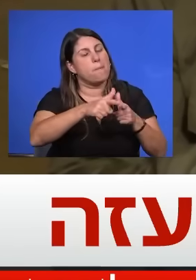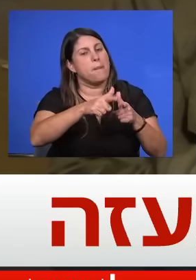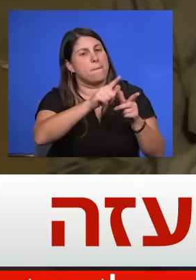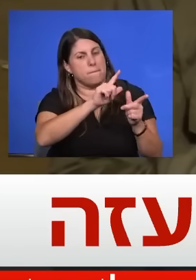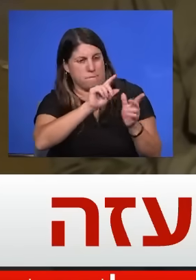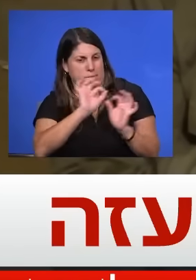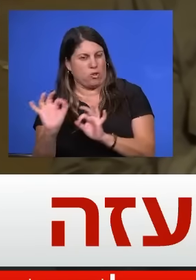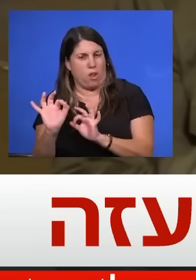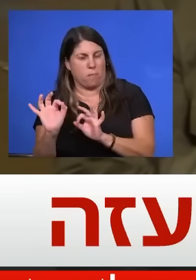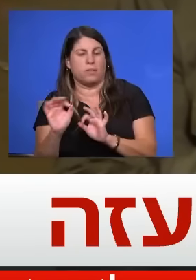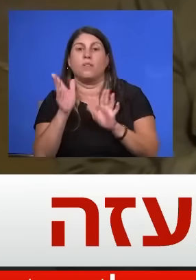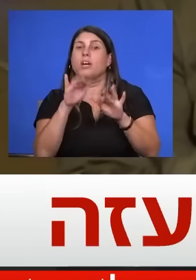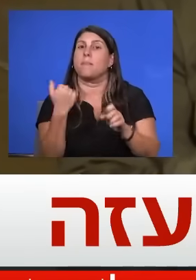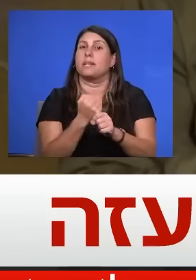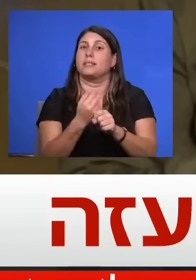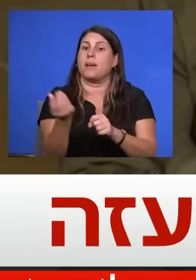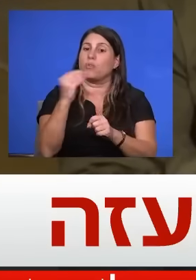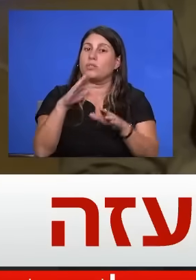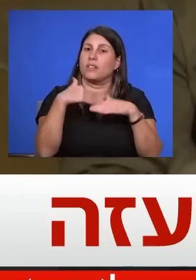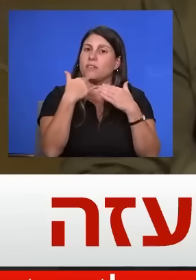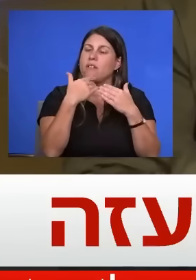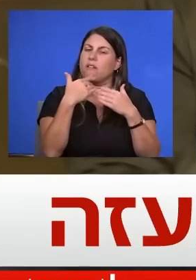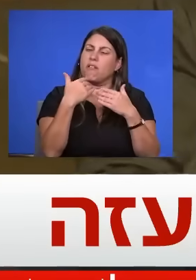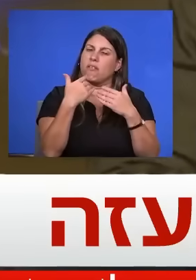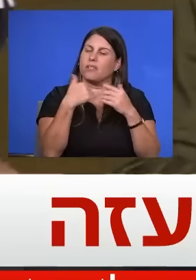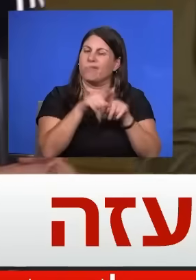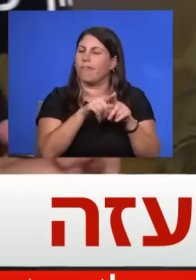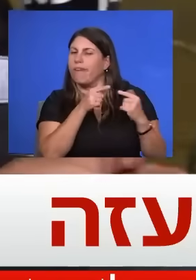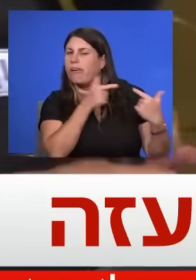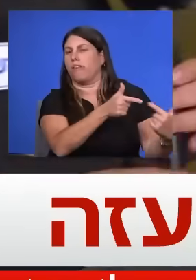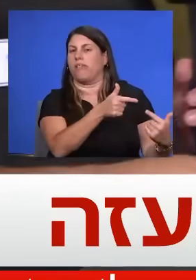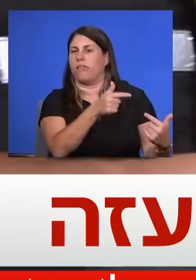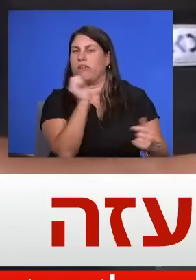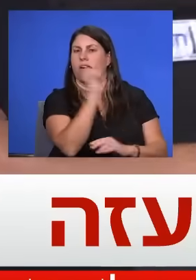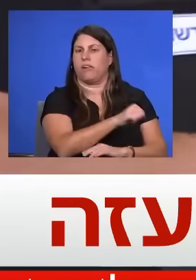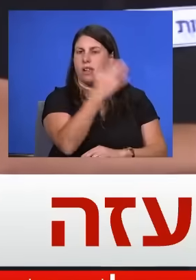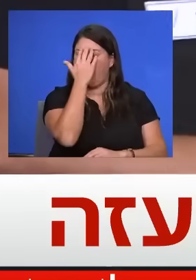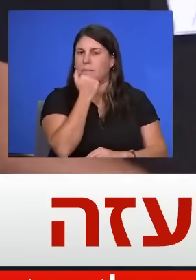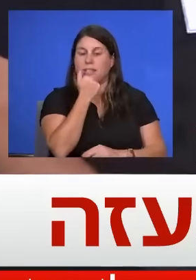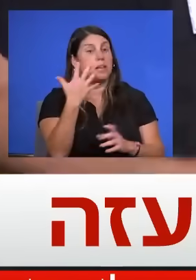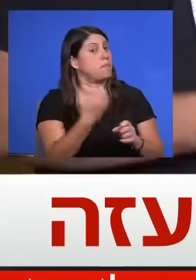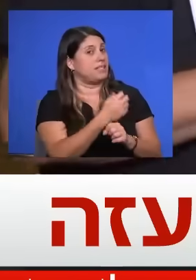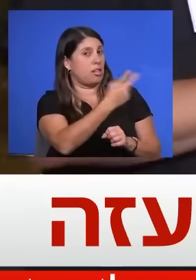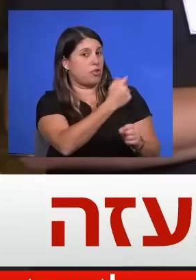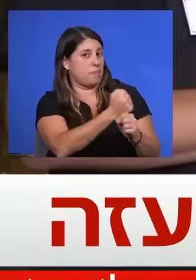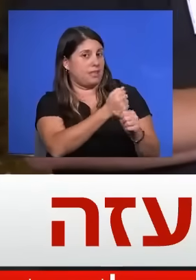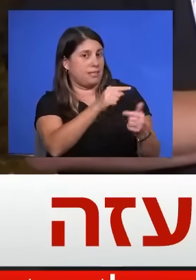היא לתת בראש לחמאס. זו המשימה שלנו. שבהצלחה עם שתי המשימות. ותשמור על עצמך. תודה. תודה גם